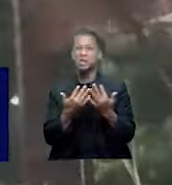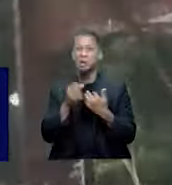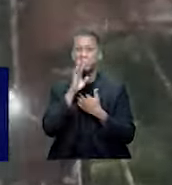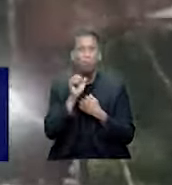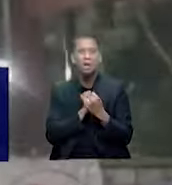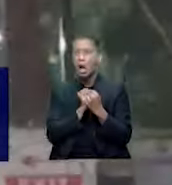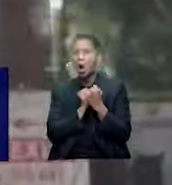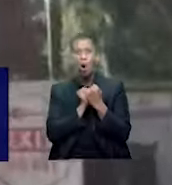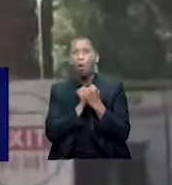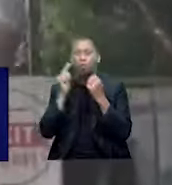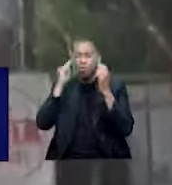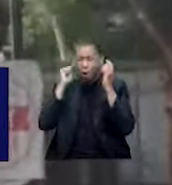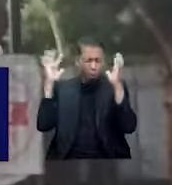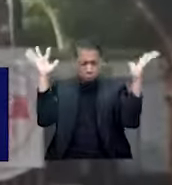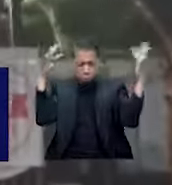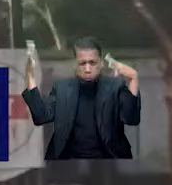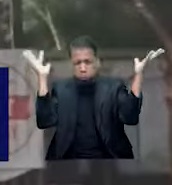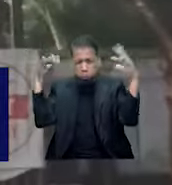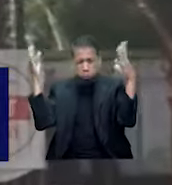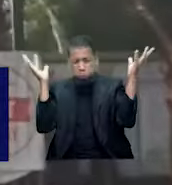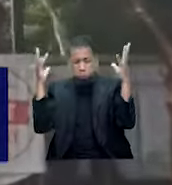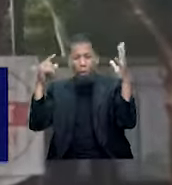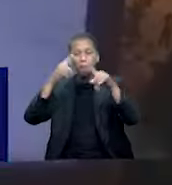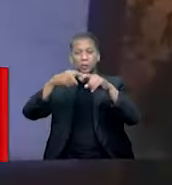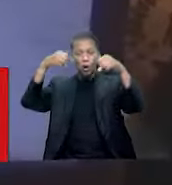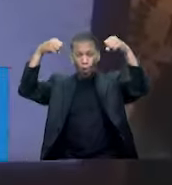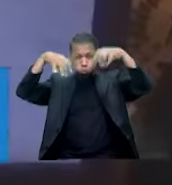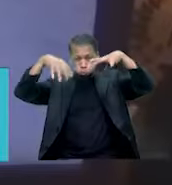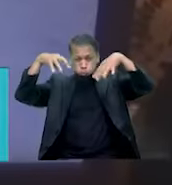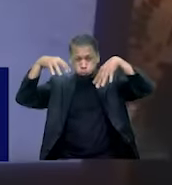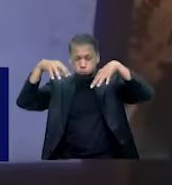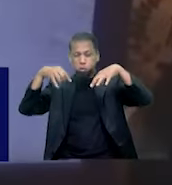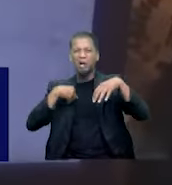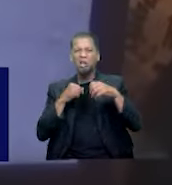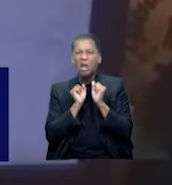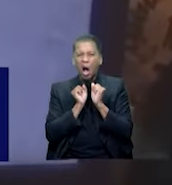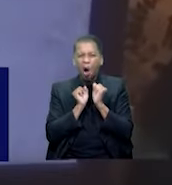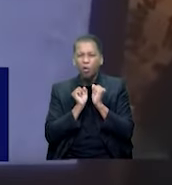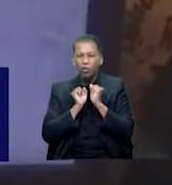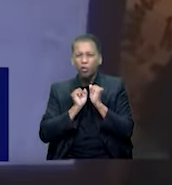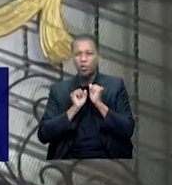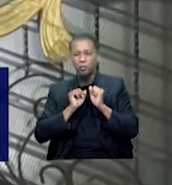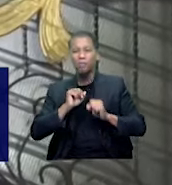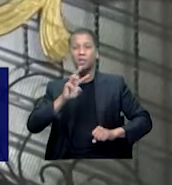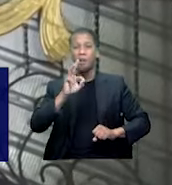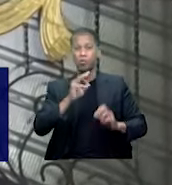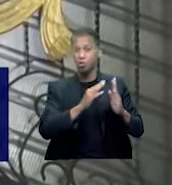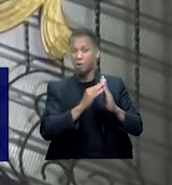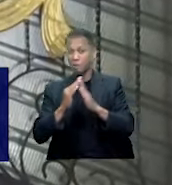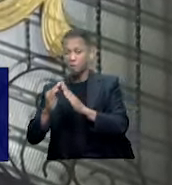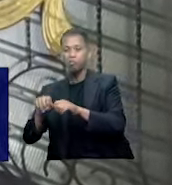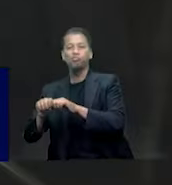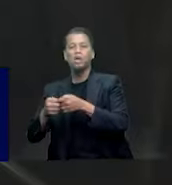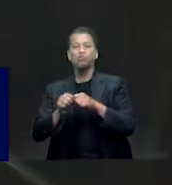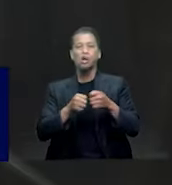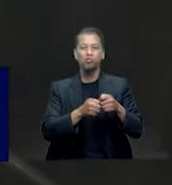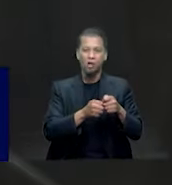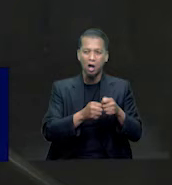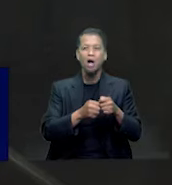angin kencang datang bersamaan dengan hujan deras. Sedikitnya 30 rumah warga rusak di bagian atap,